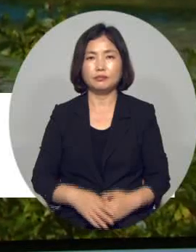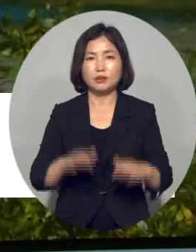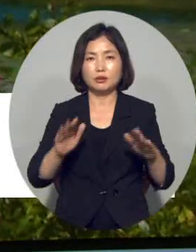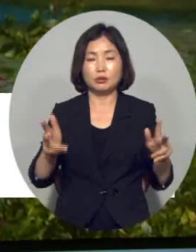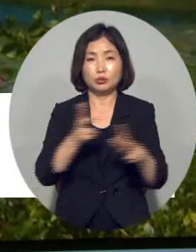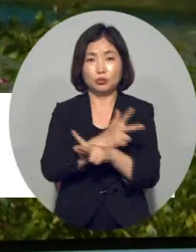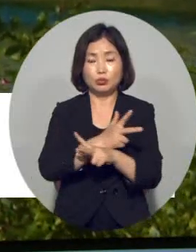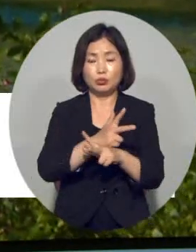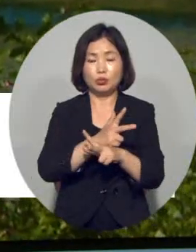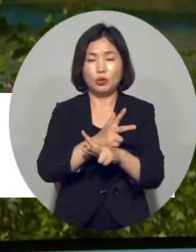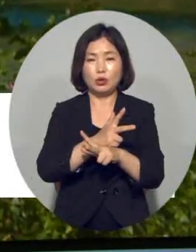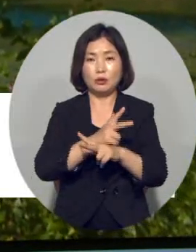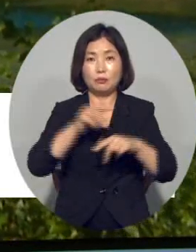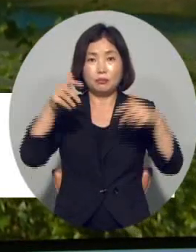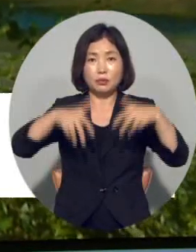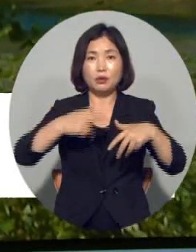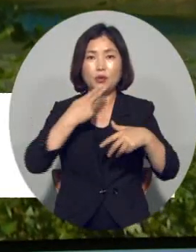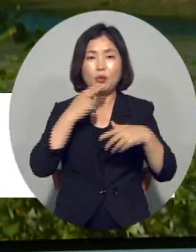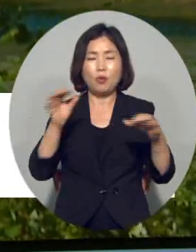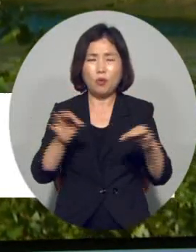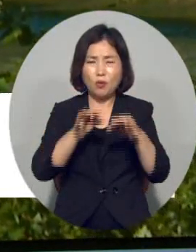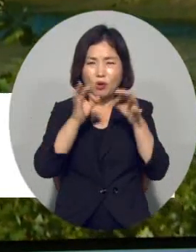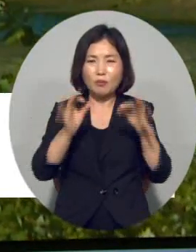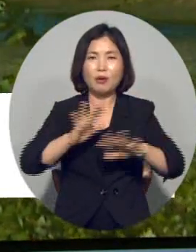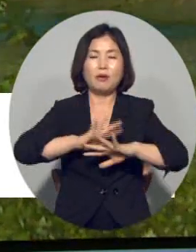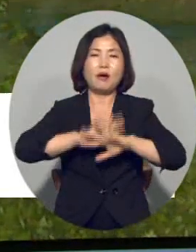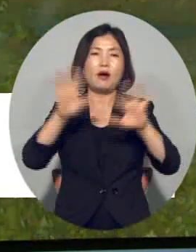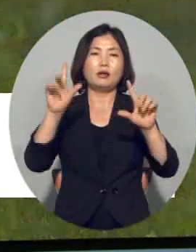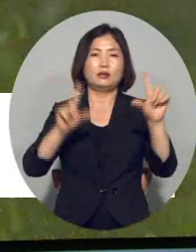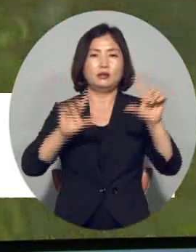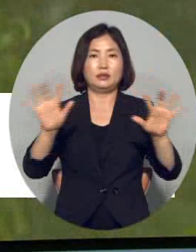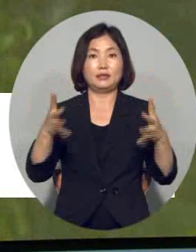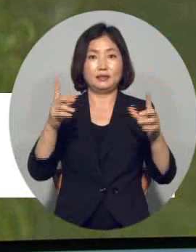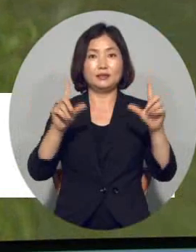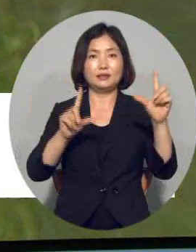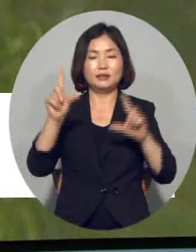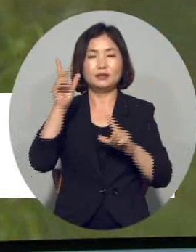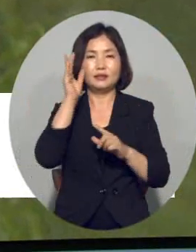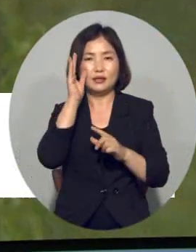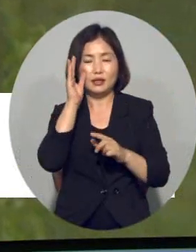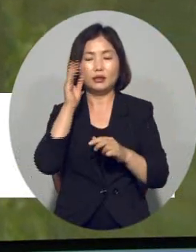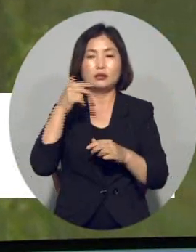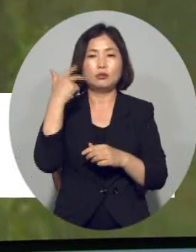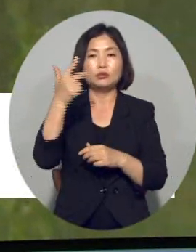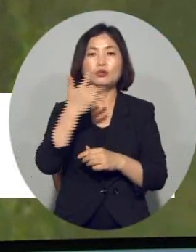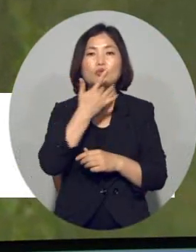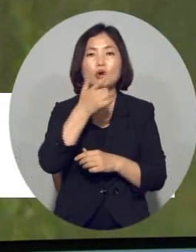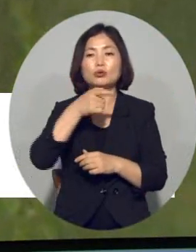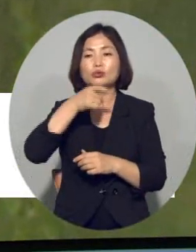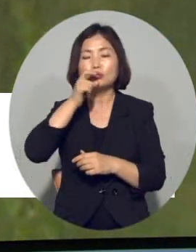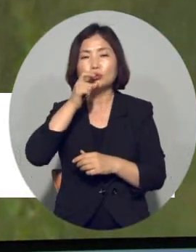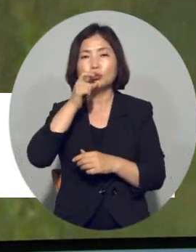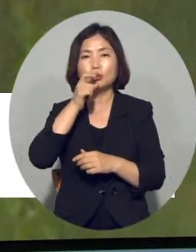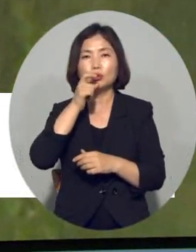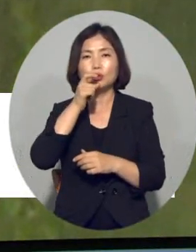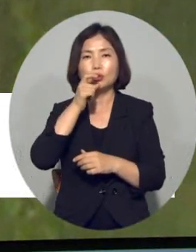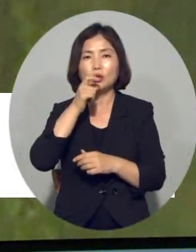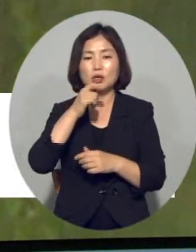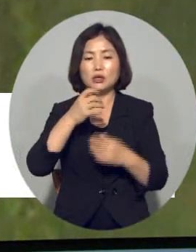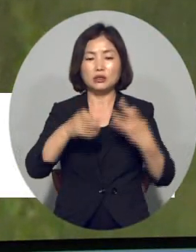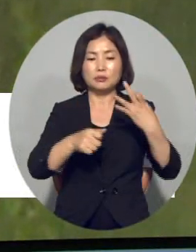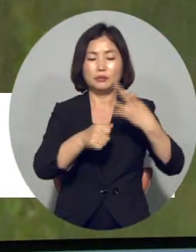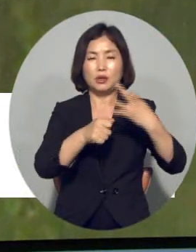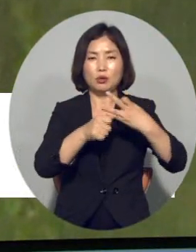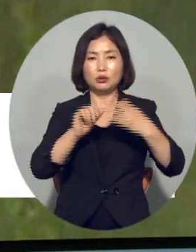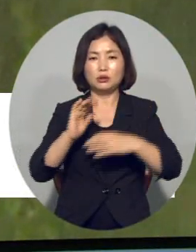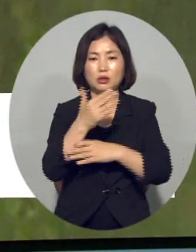이번 주말은 오랜만에 비 소식 없이 화창한 가을 날씨가 예상되는데요 다음주 화요일 과 수율 g 맨 24호